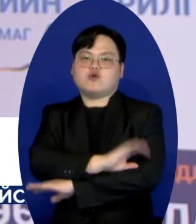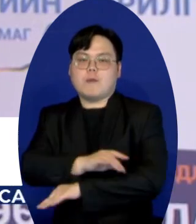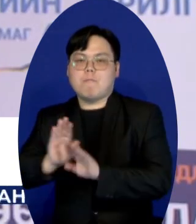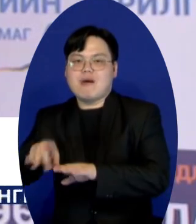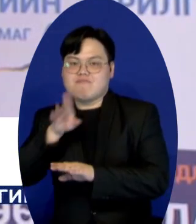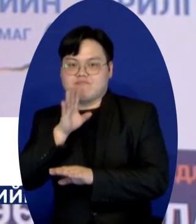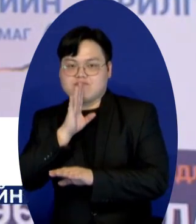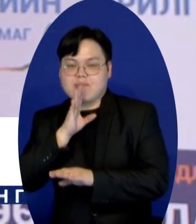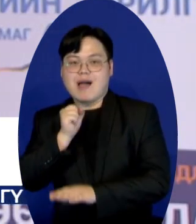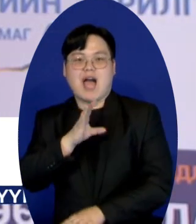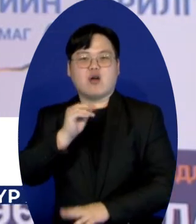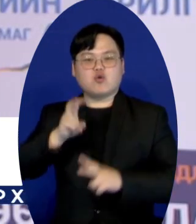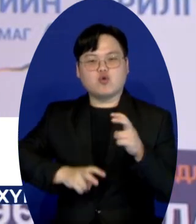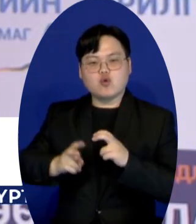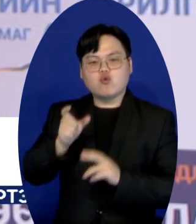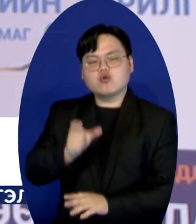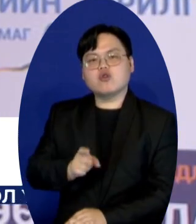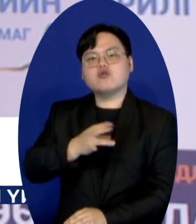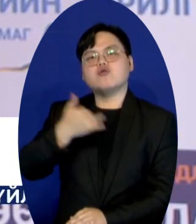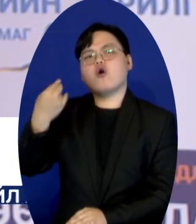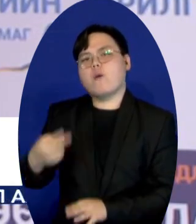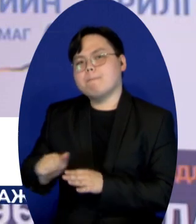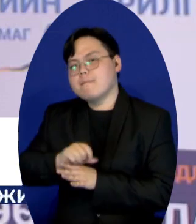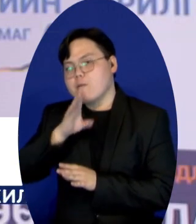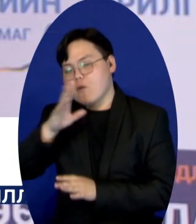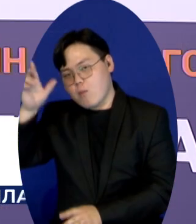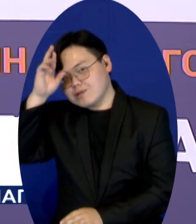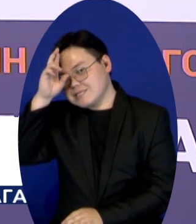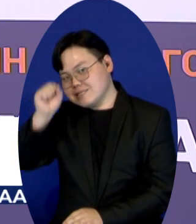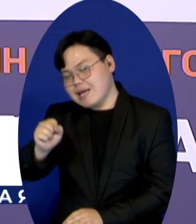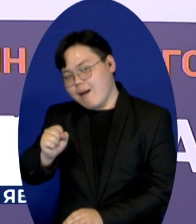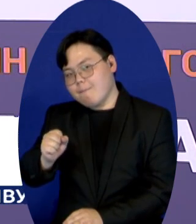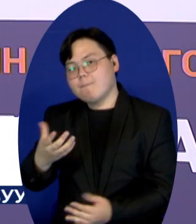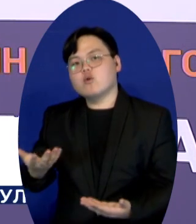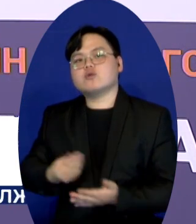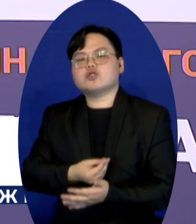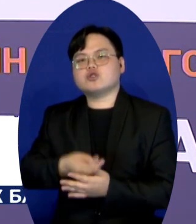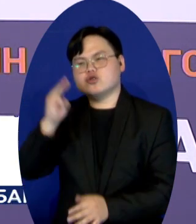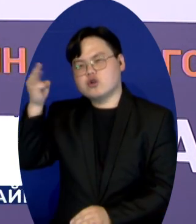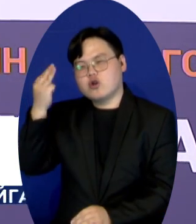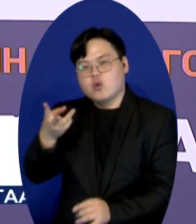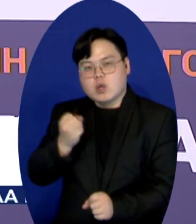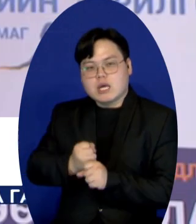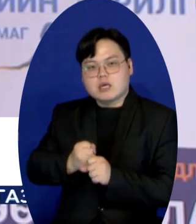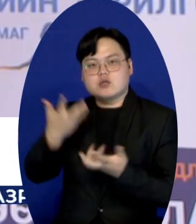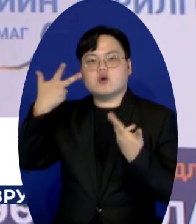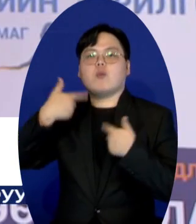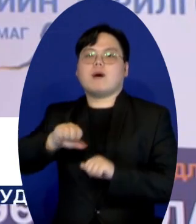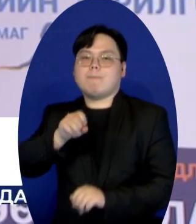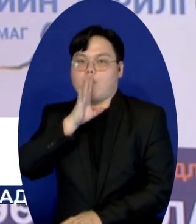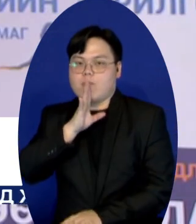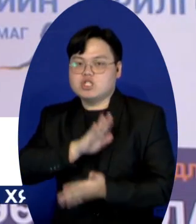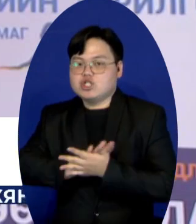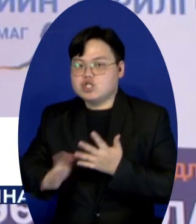жилдүрийн салбарын хүний нөөцийг бэлтгэхтэй холбоотой улсрлын амнаас бол энэ тодорхой арга хэмжээнүүдийг зохион байгуулна. За мөн одоо